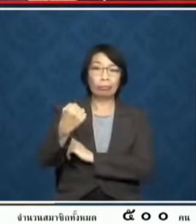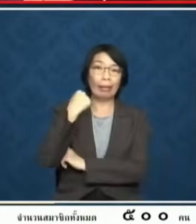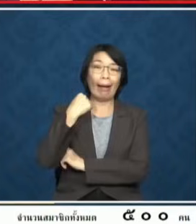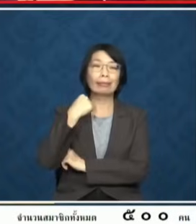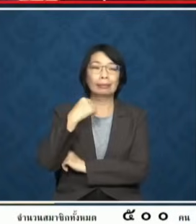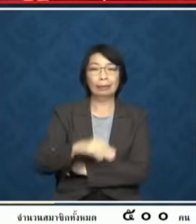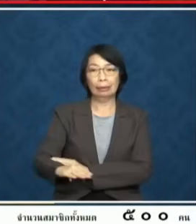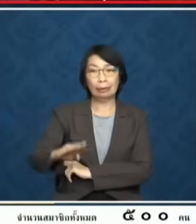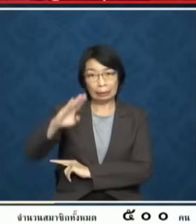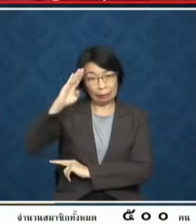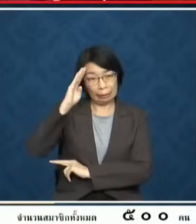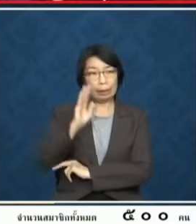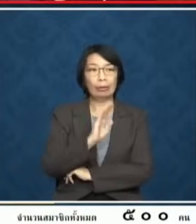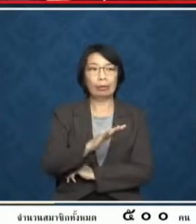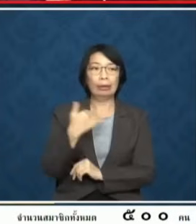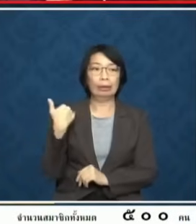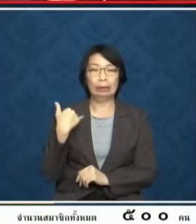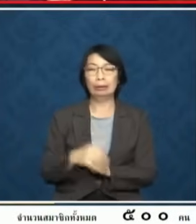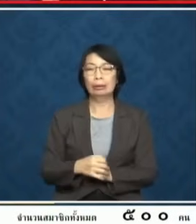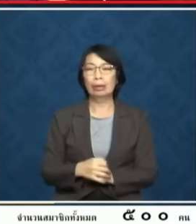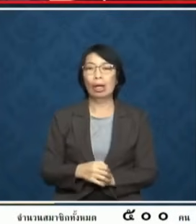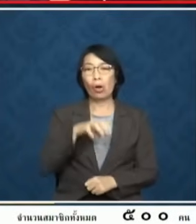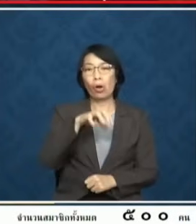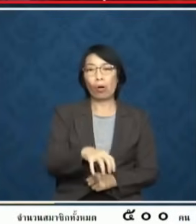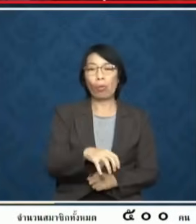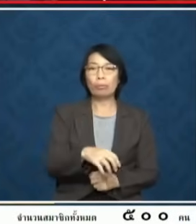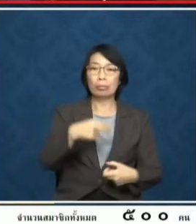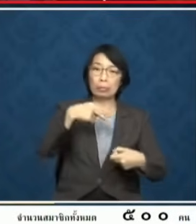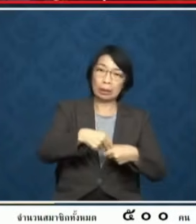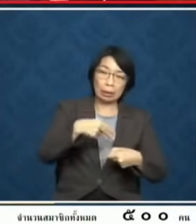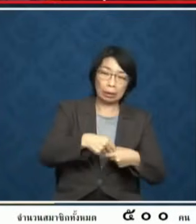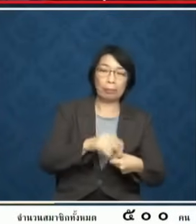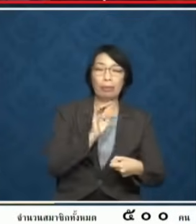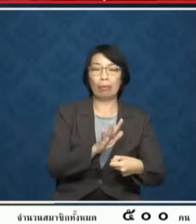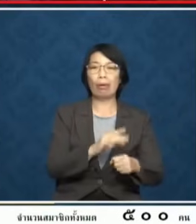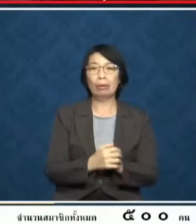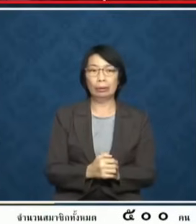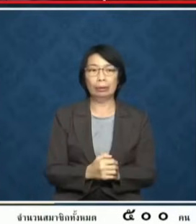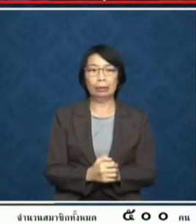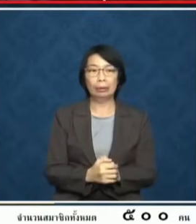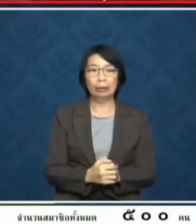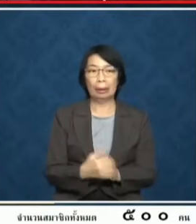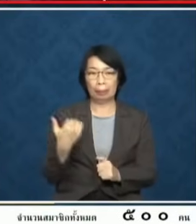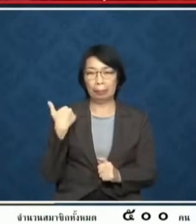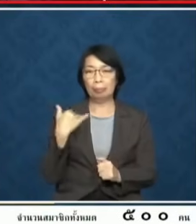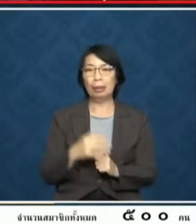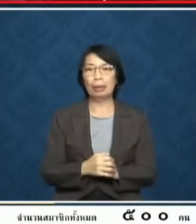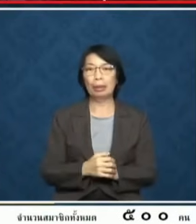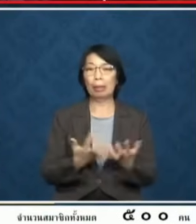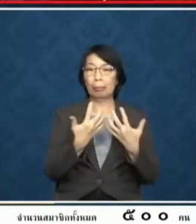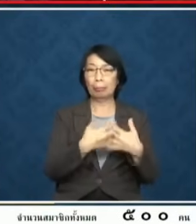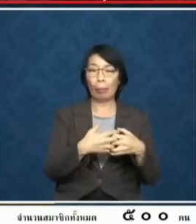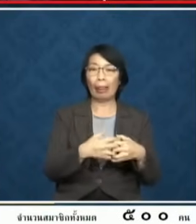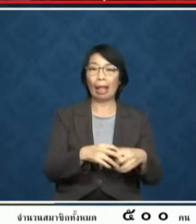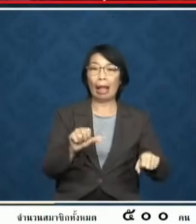คะเราจะเห็นว่าจากข้อมูลกรมเชื้อเพลิงธรรมชาติและกรมการพลังงานทหารนะคะได้ระบุไว้ว่ามีการผลิตน้ำมัน